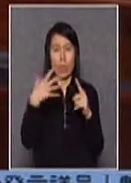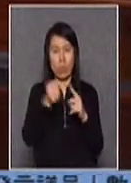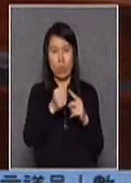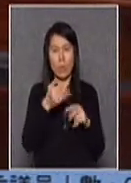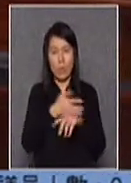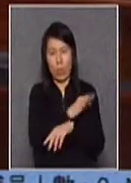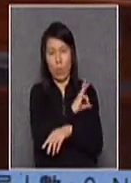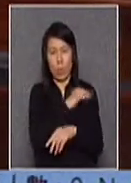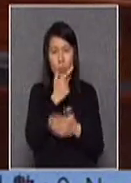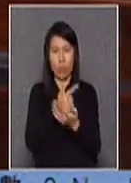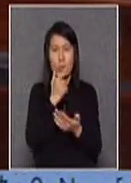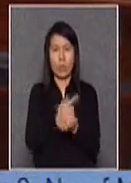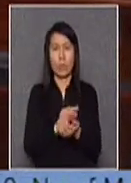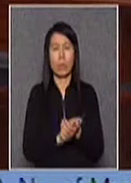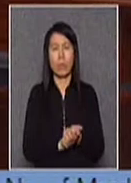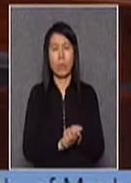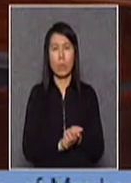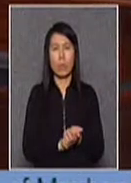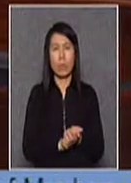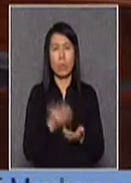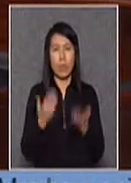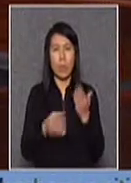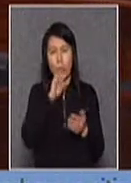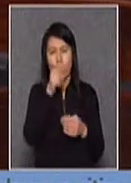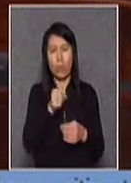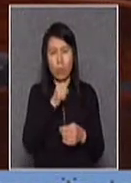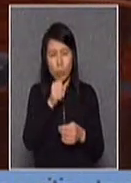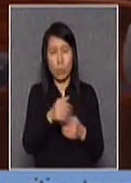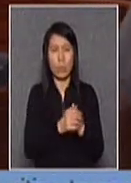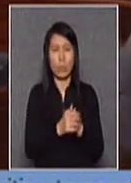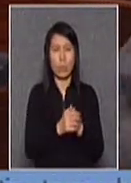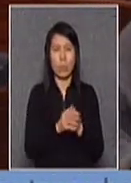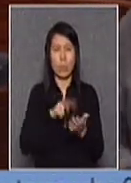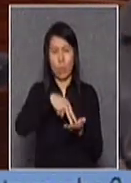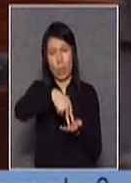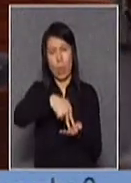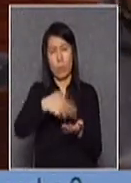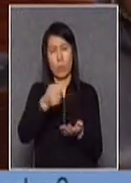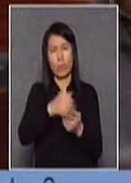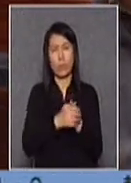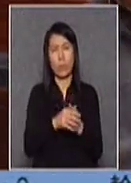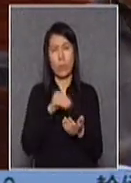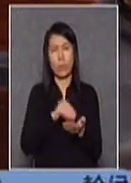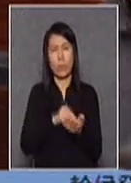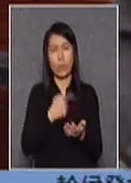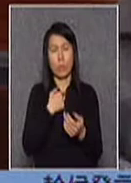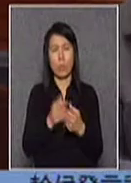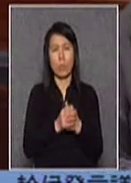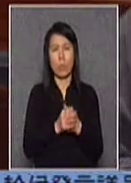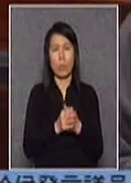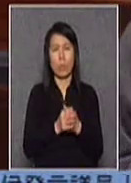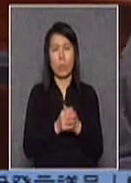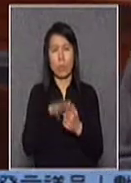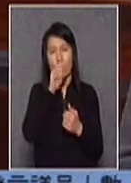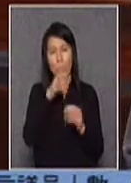石。但是要講傳媒那個獨立呢，主席一定要談論